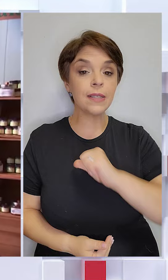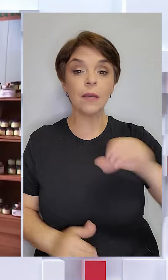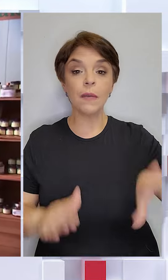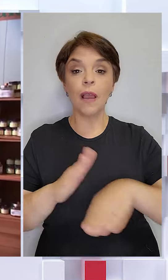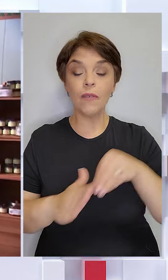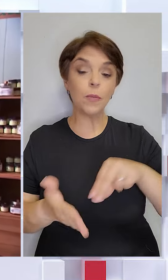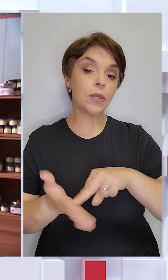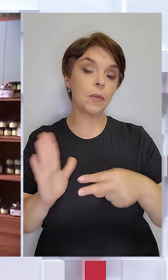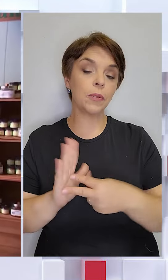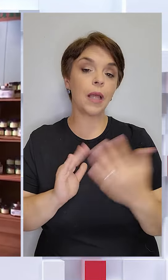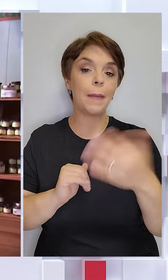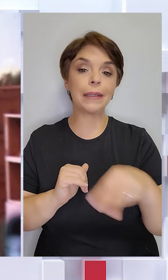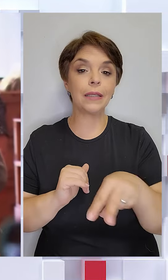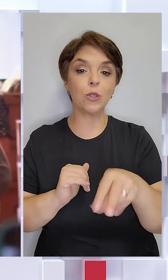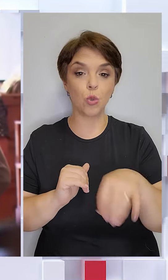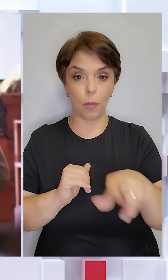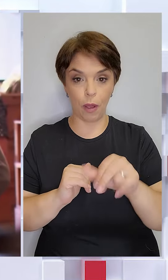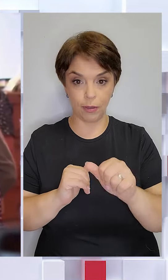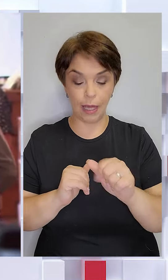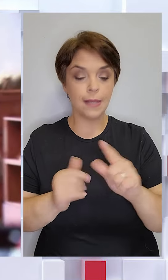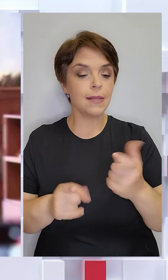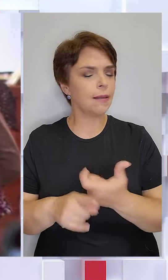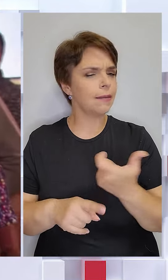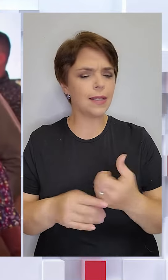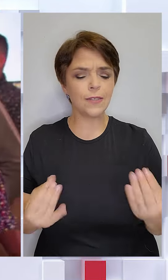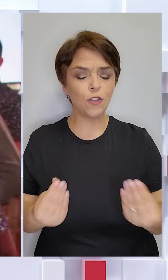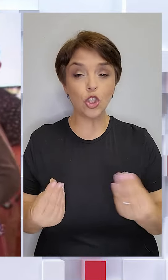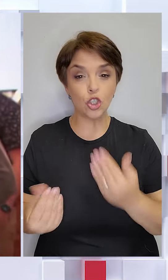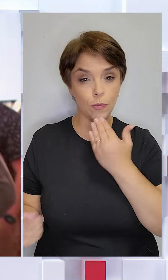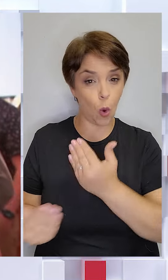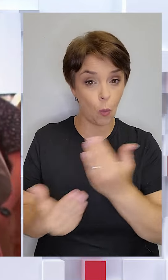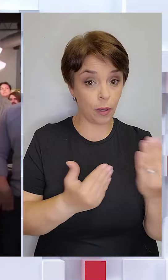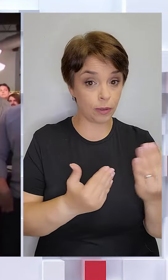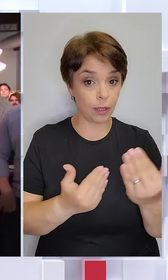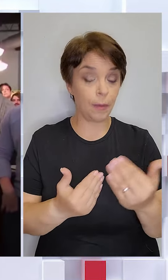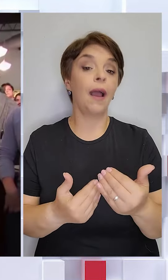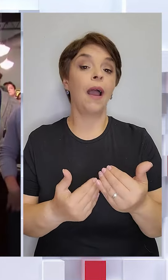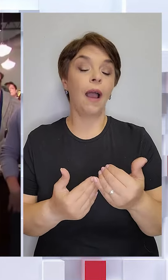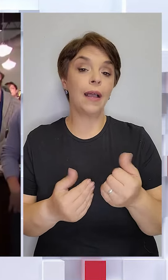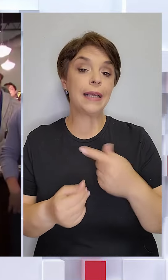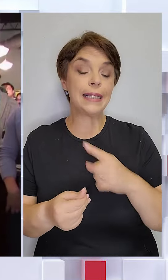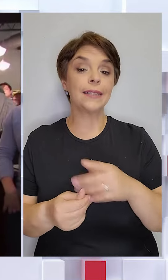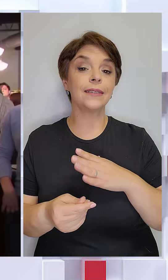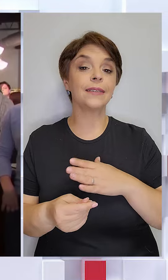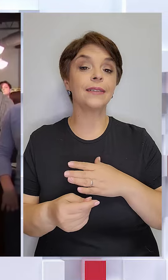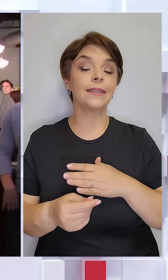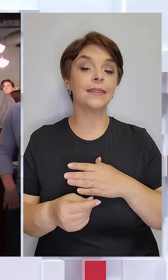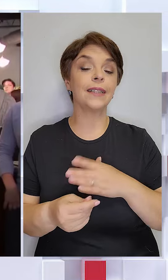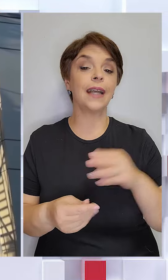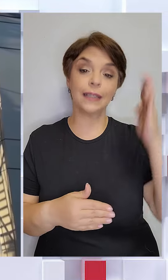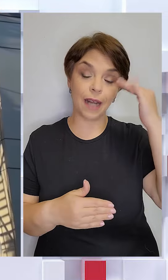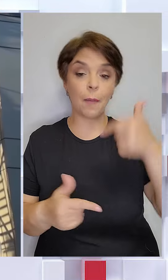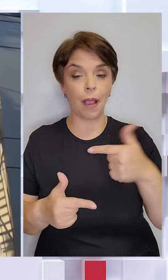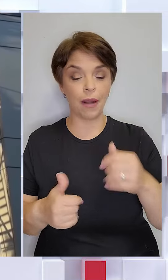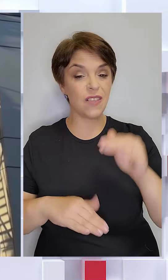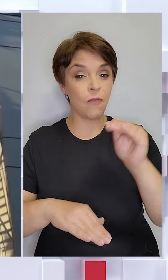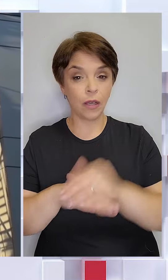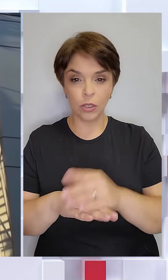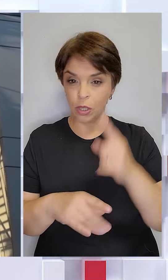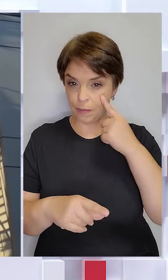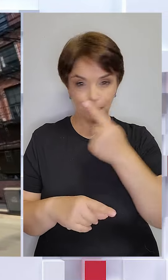вибори заплановані на 5 листопада. За найсвіжішими опитуваннями The New York Times і Siena College, Трамп і Гарріс